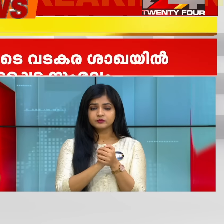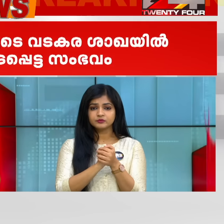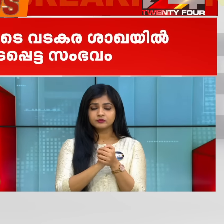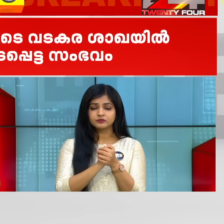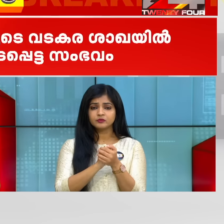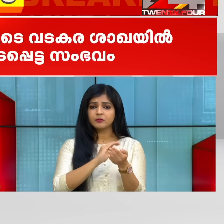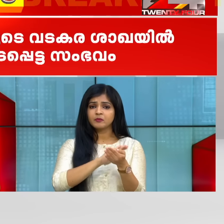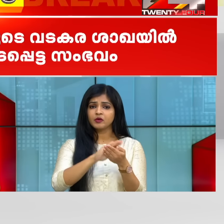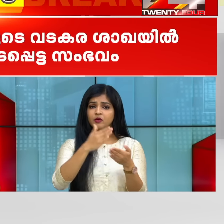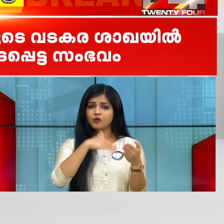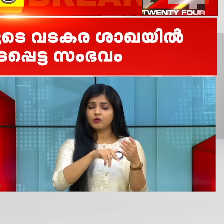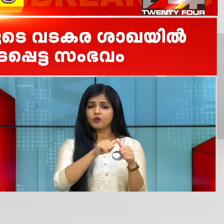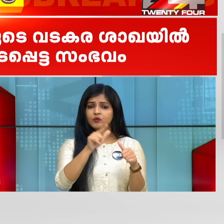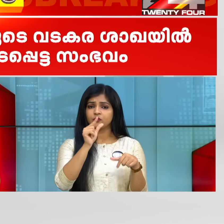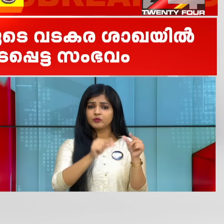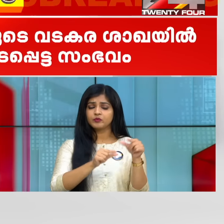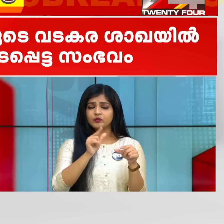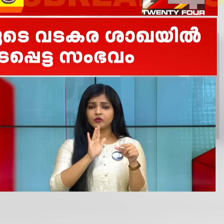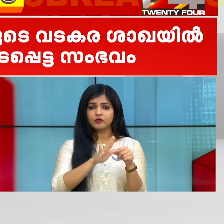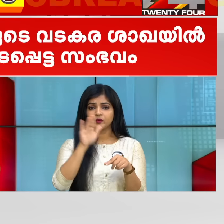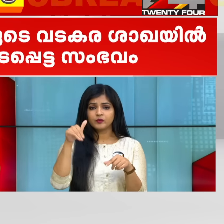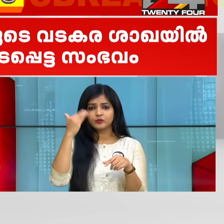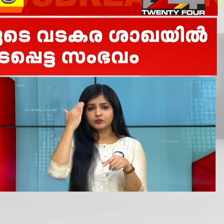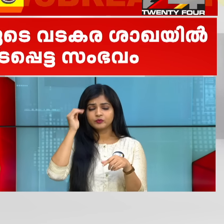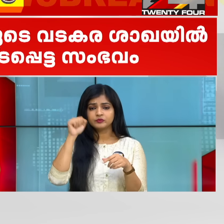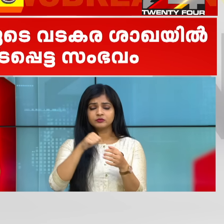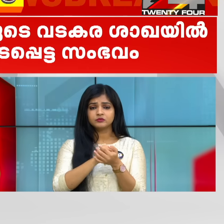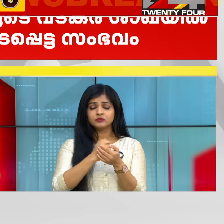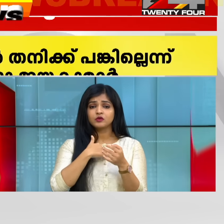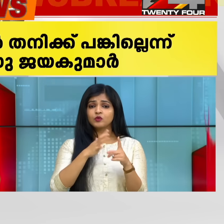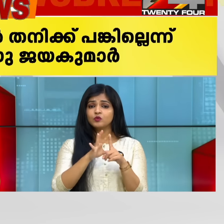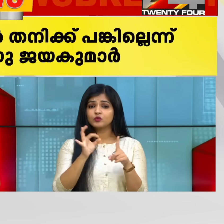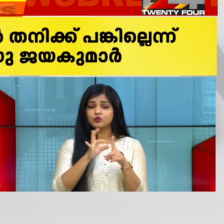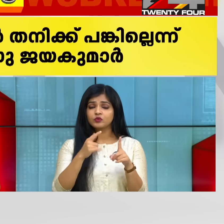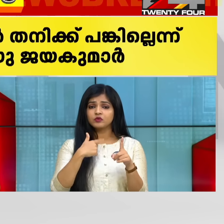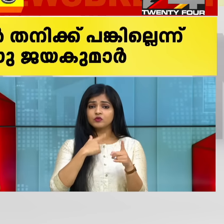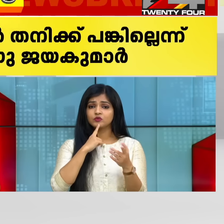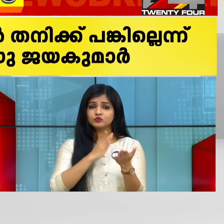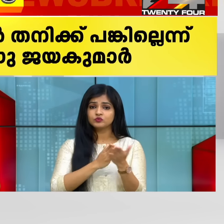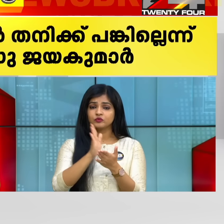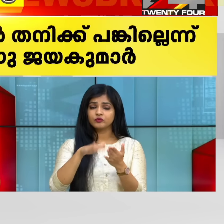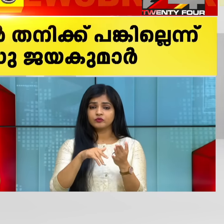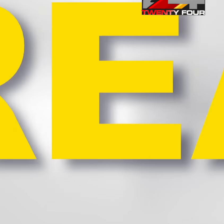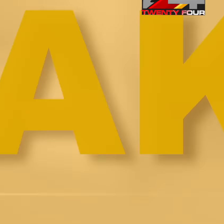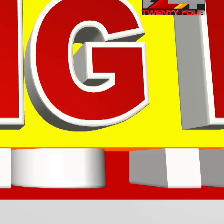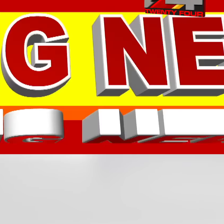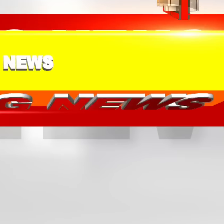അറിയാം ഞാൻ എത്ര ഒരു പെർഫോമൻസ് ചെയ്ത മാനേജറിന്. എൻ്റെ ലൈഫ് സേവ് ചെയ്യണം പ്ലീസ്.